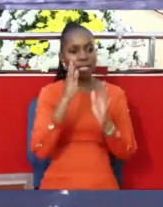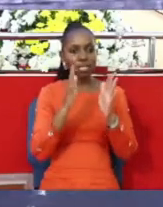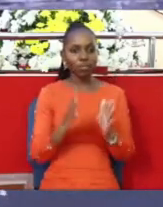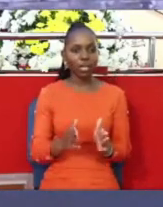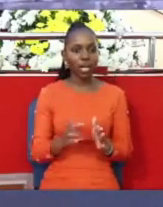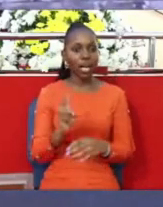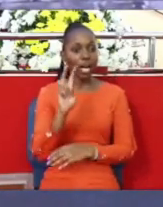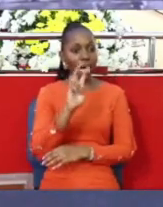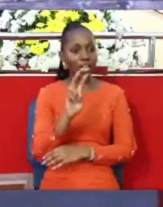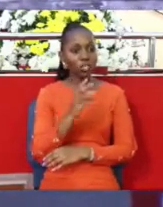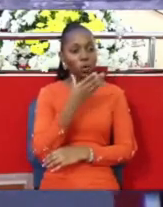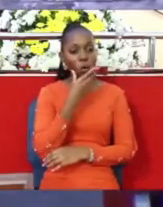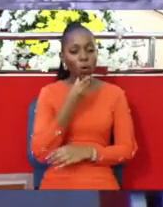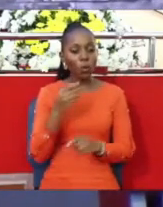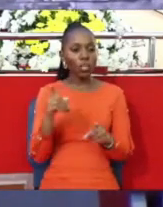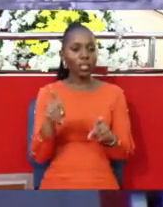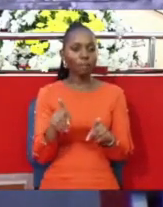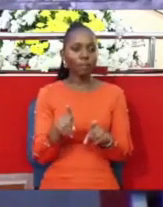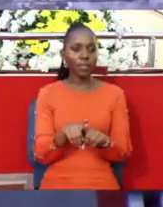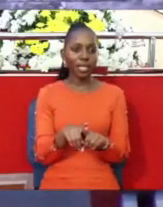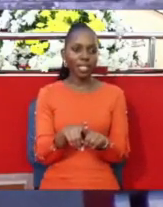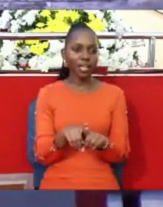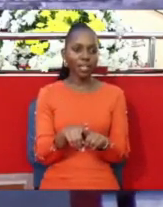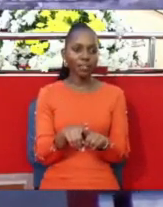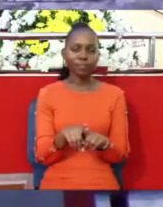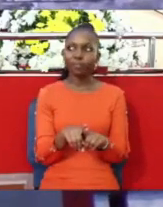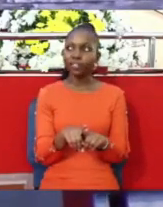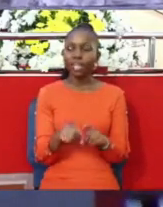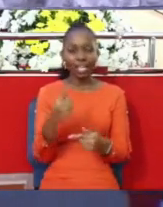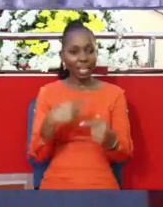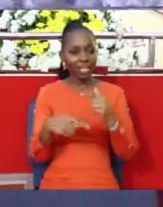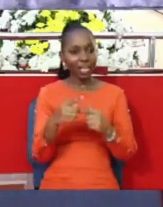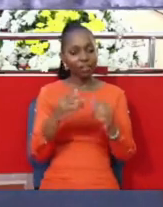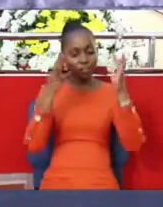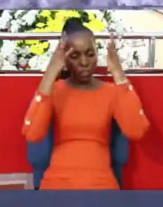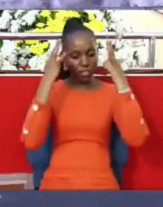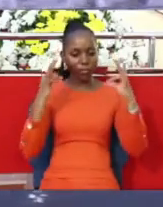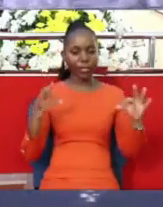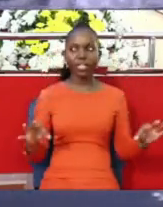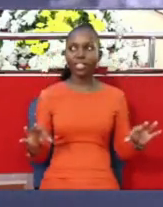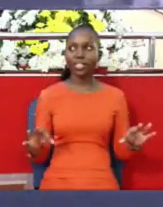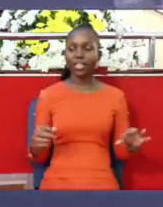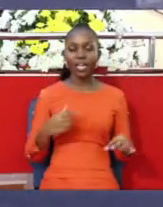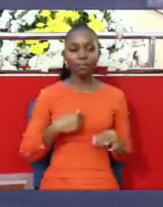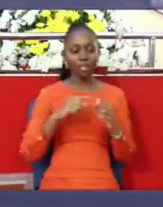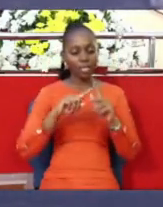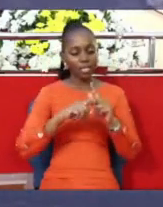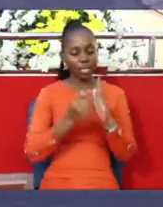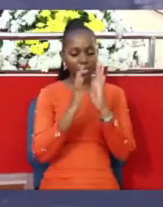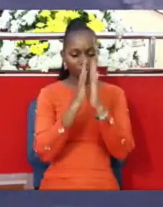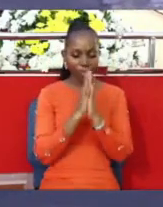brother. Nikamuona ndugu. He had come to the wedding. Alikuwa amekuja kwenye harusi. And I started praying. Na nikaanza